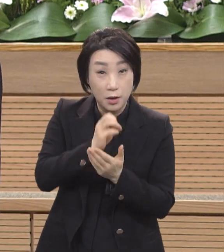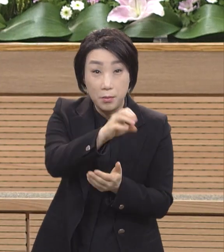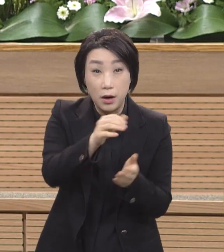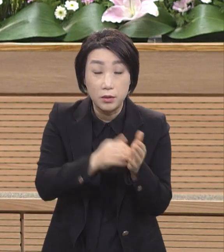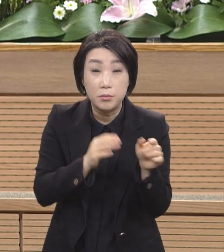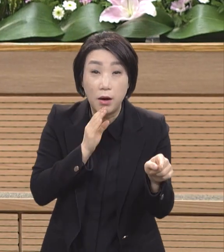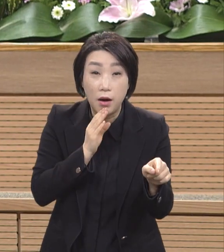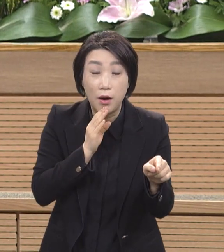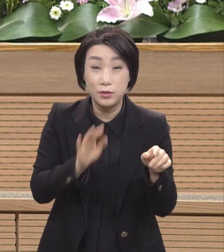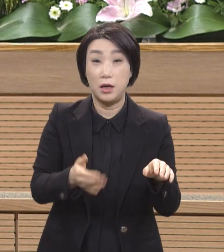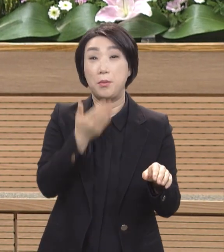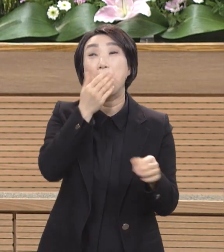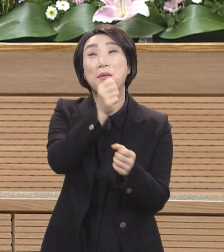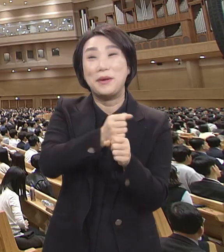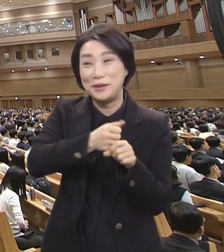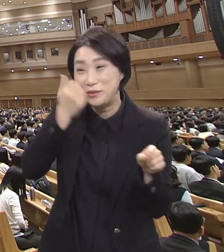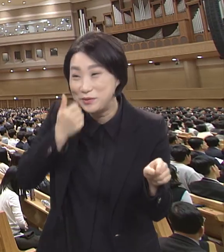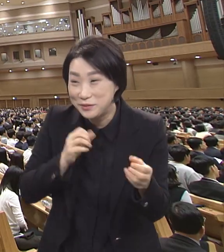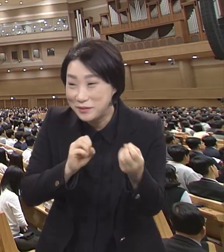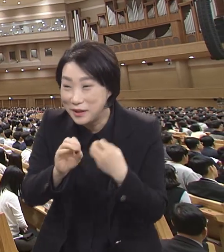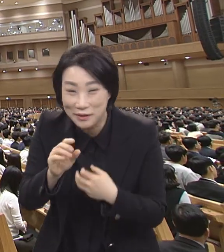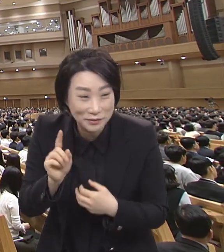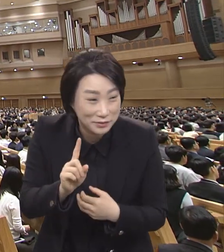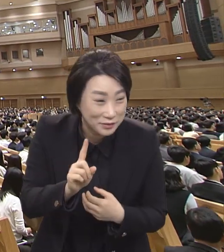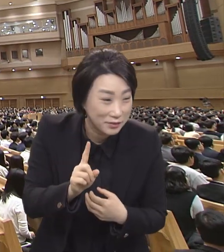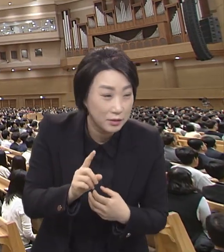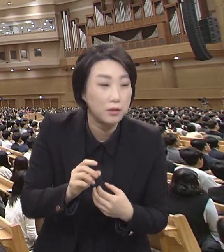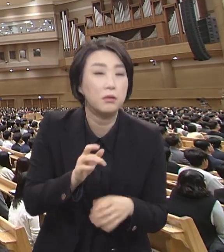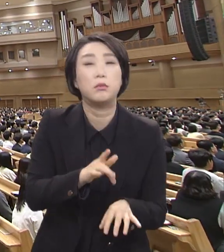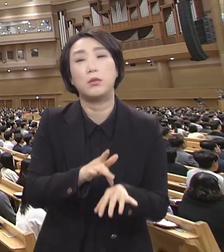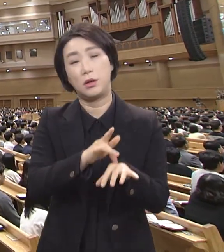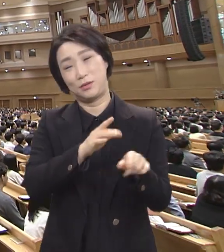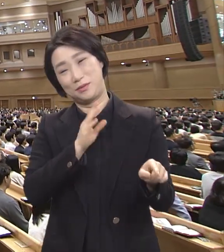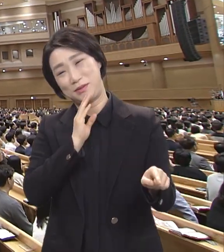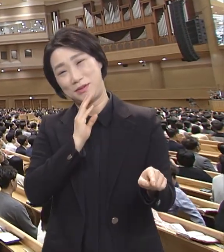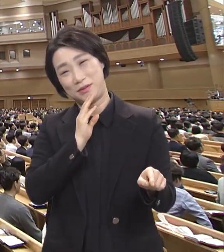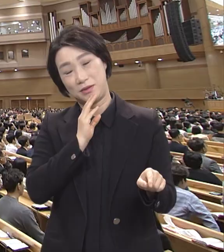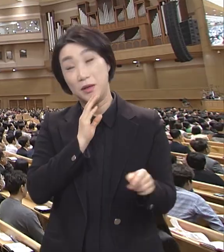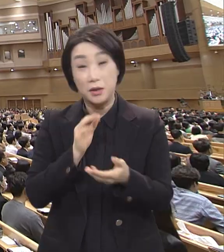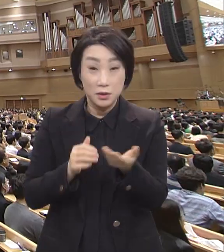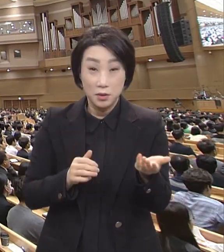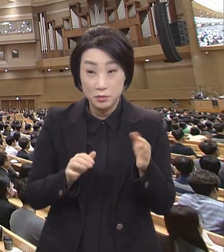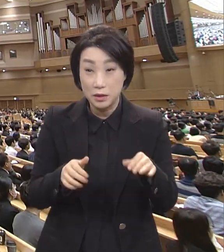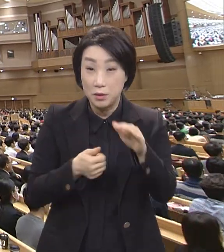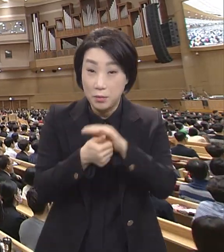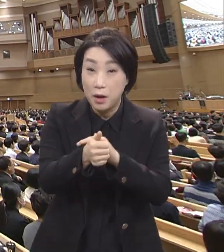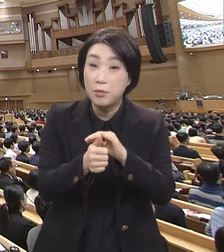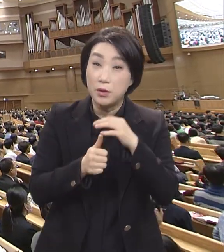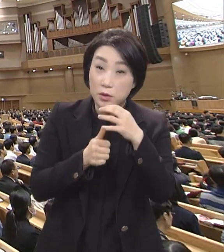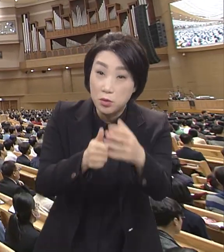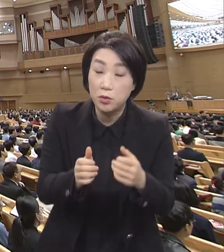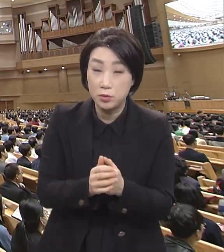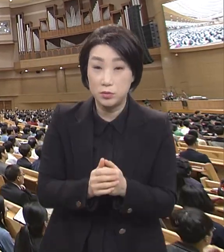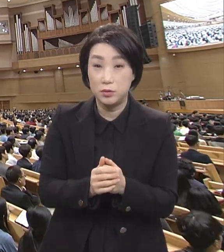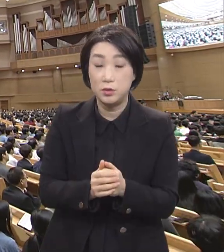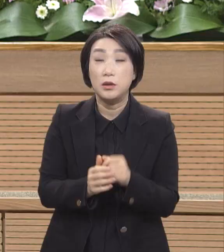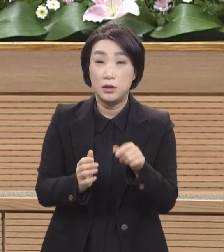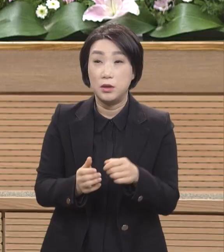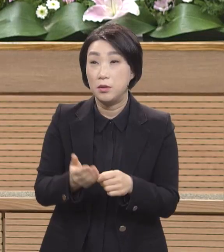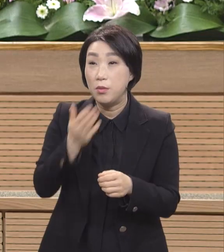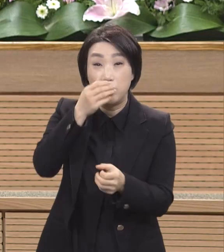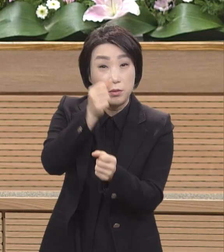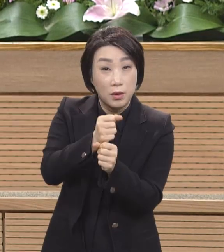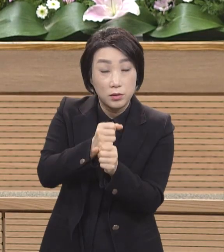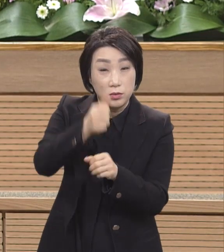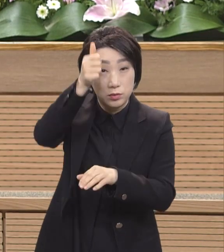먹게 한 놈이 누구야? 시작. 예. 뱀을 이용해서 먹게 했어요. 그리고